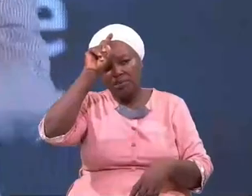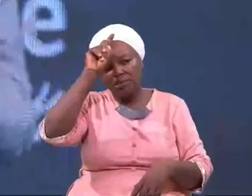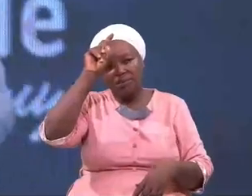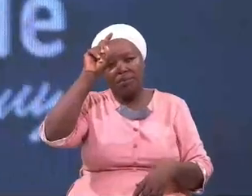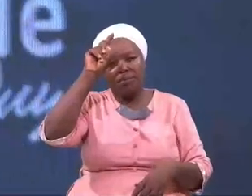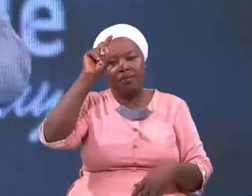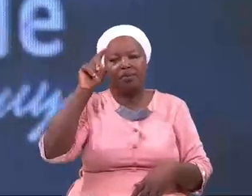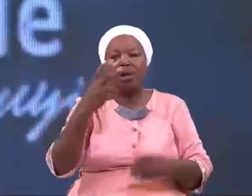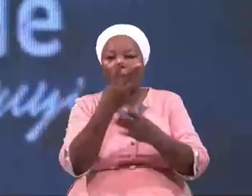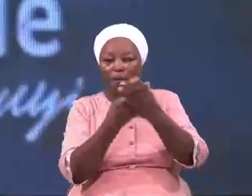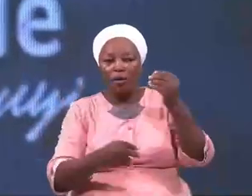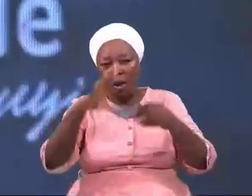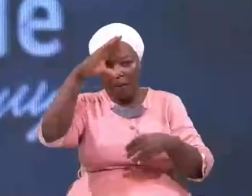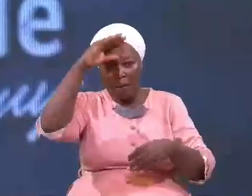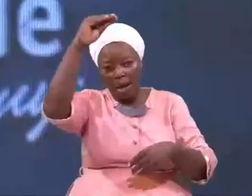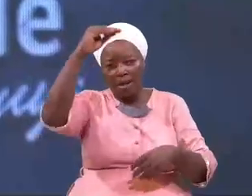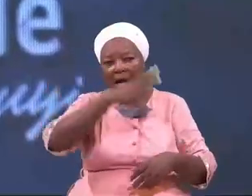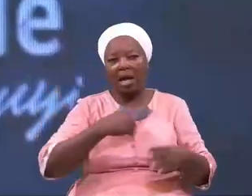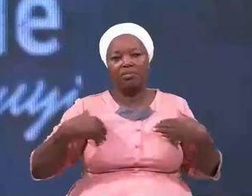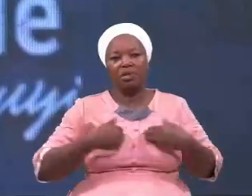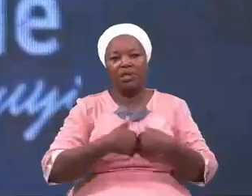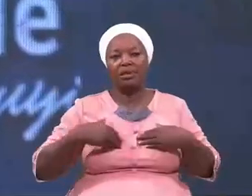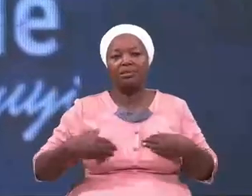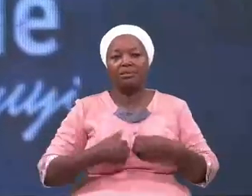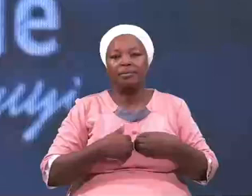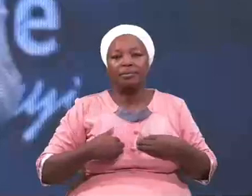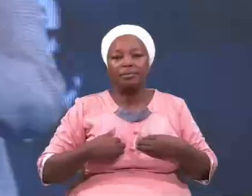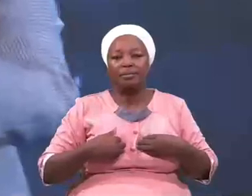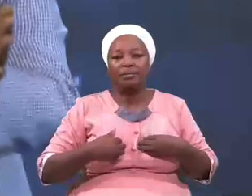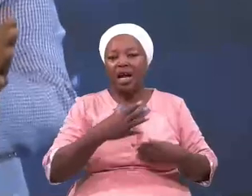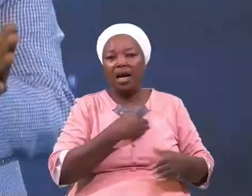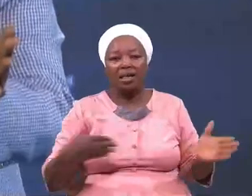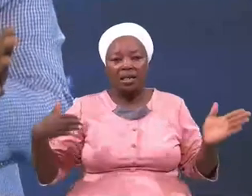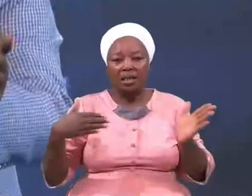premiers-nés du pays d'Égypte, depuis